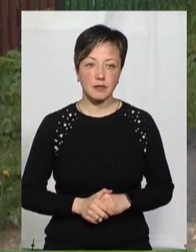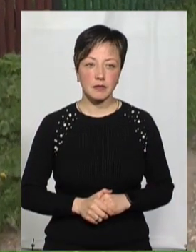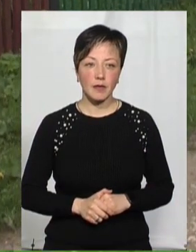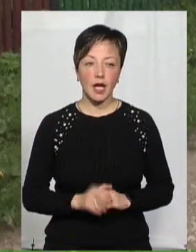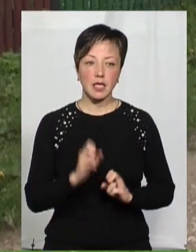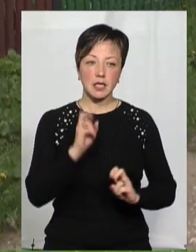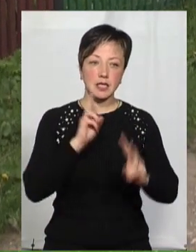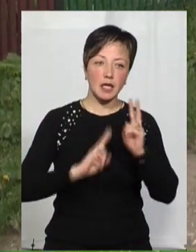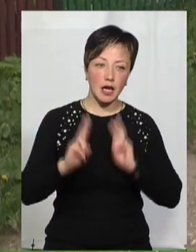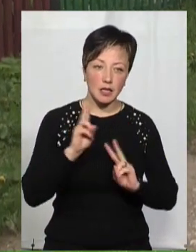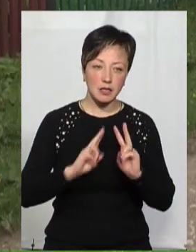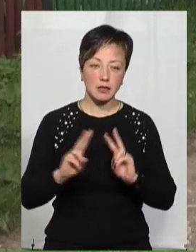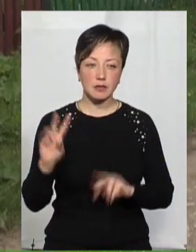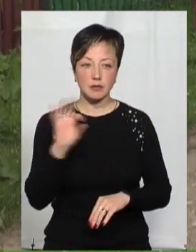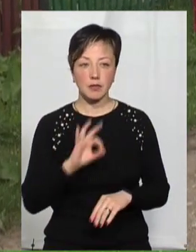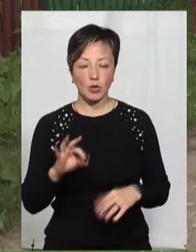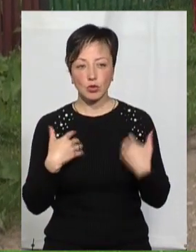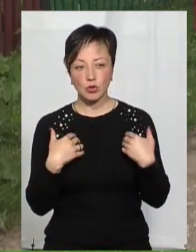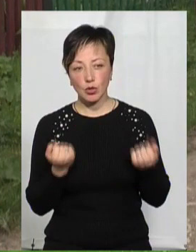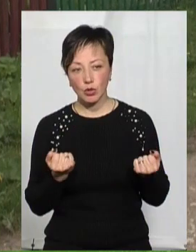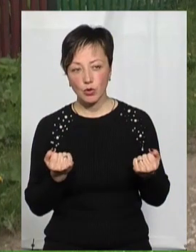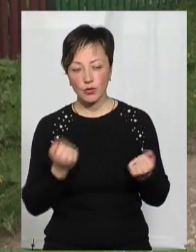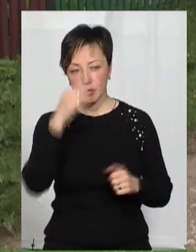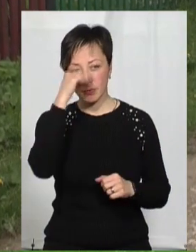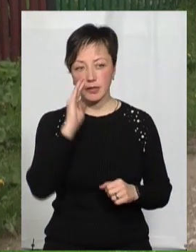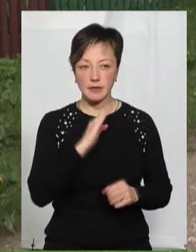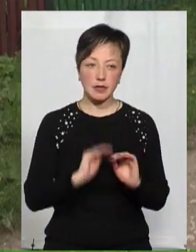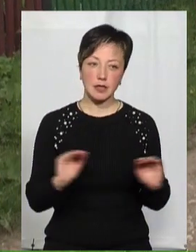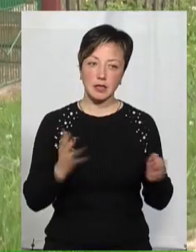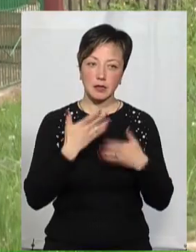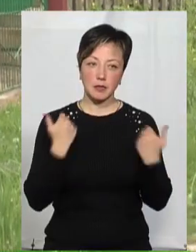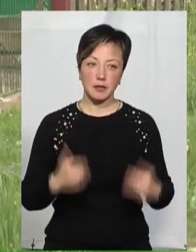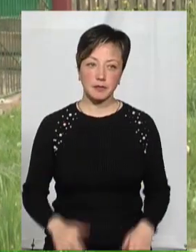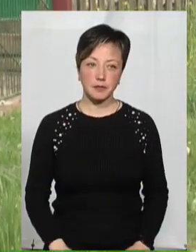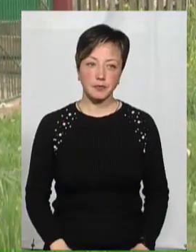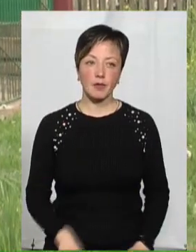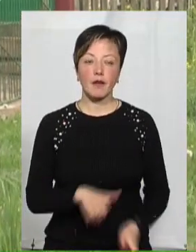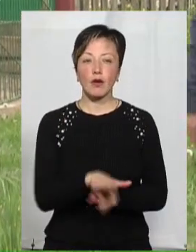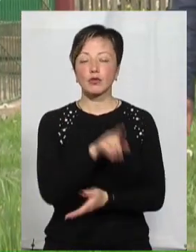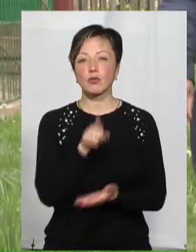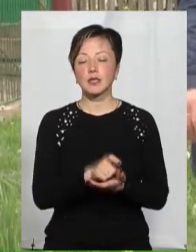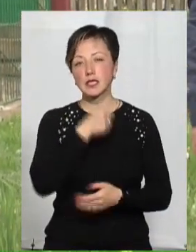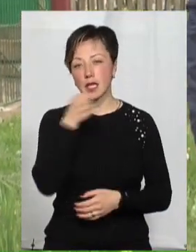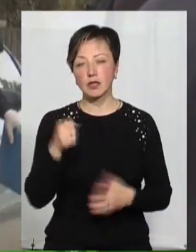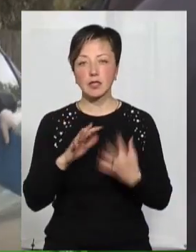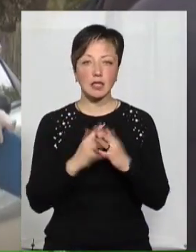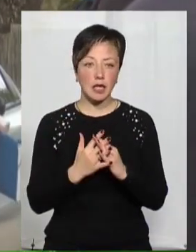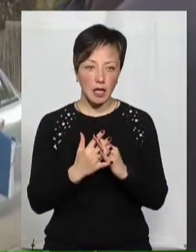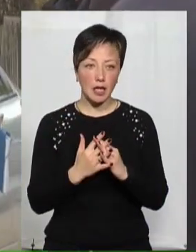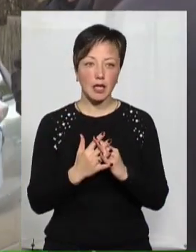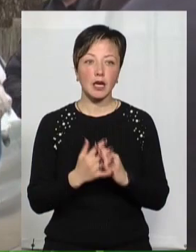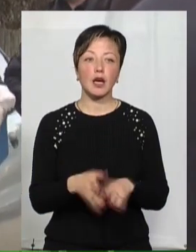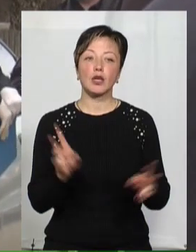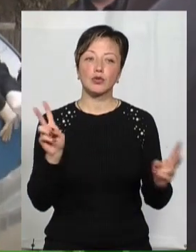Скарг з боку по здоров'ю, з боку батьків і дітей нема. Виконуючи обов'язки старости села Глушківці, Микола